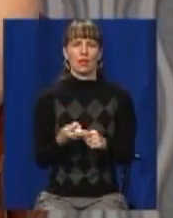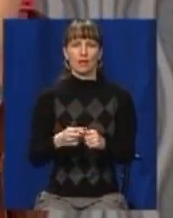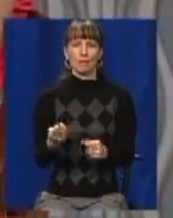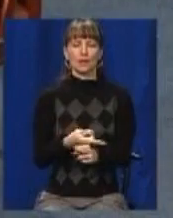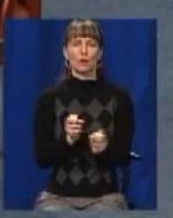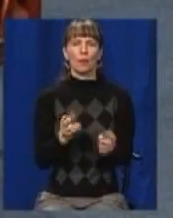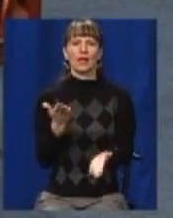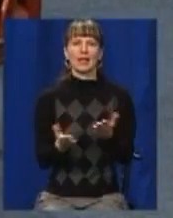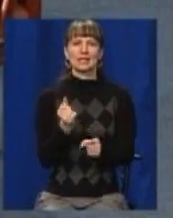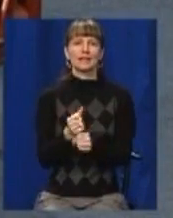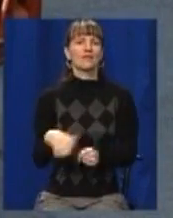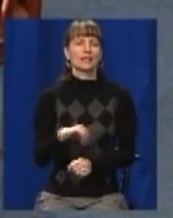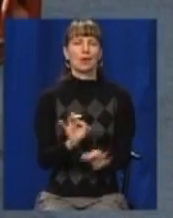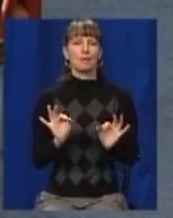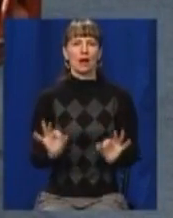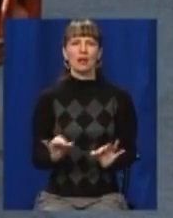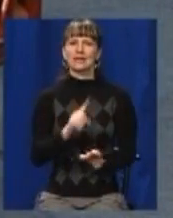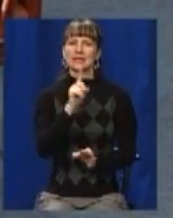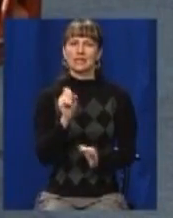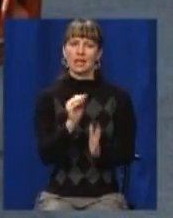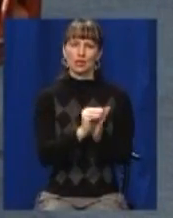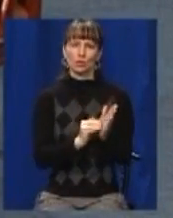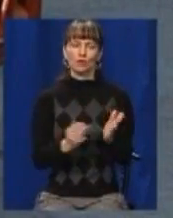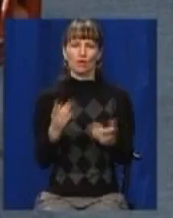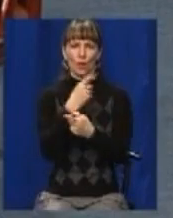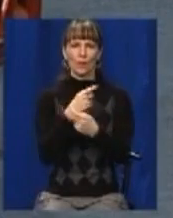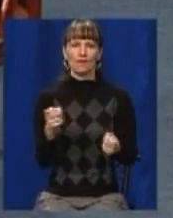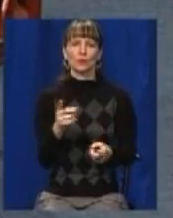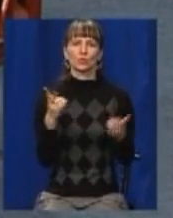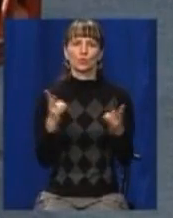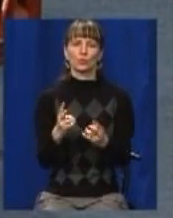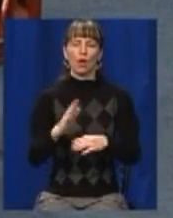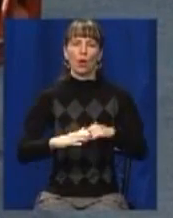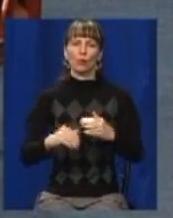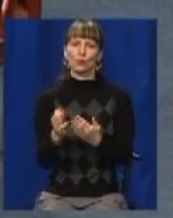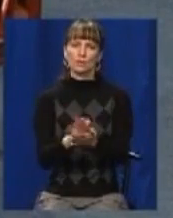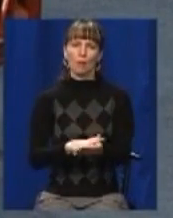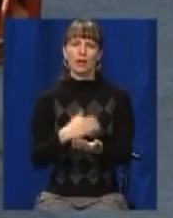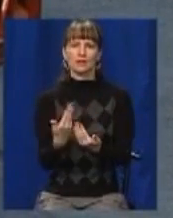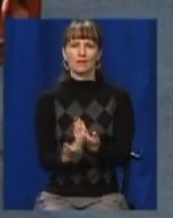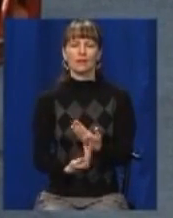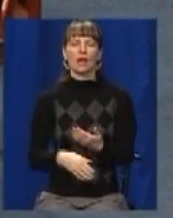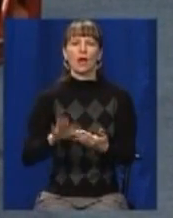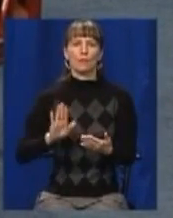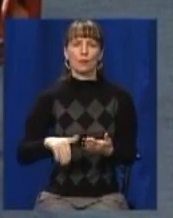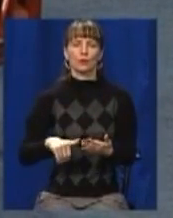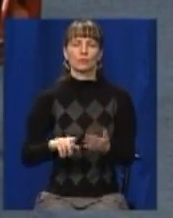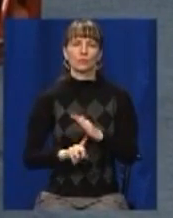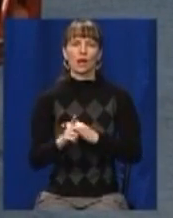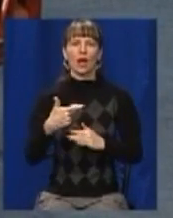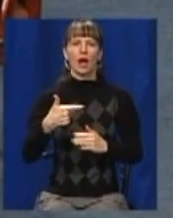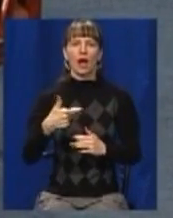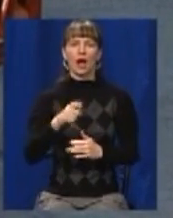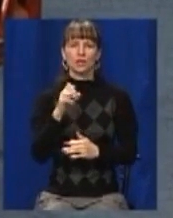якщо робити все правильно за інструкцією, яку він там оголосив, що потрібно змазувати руку, потім, да, там змащувати, потім починати